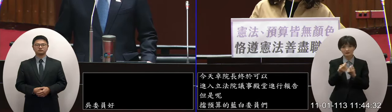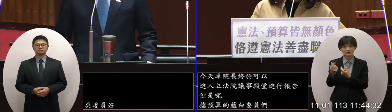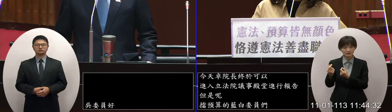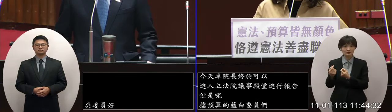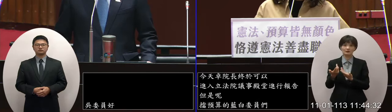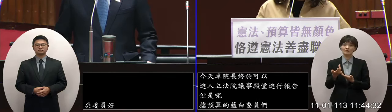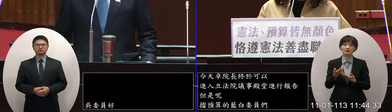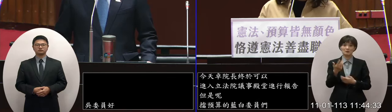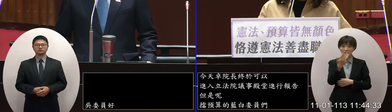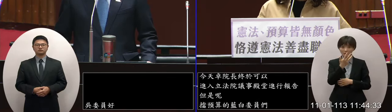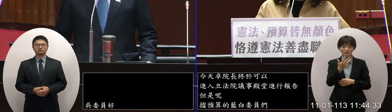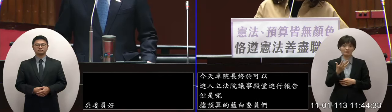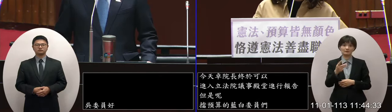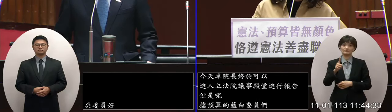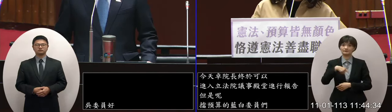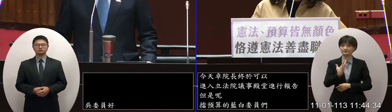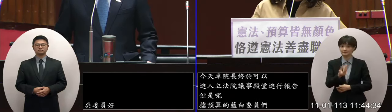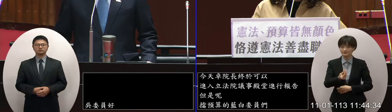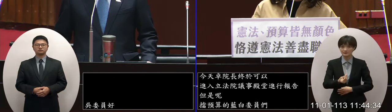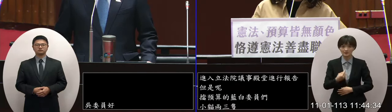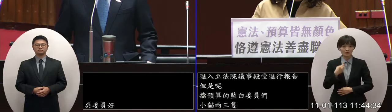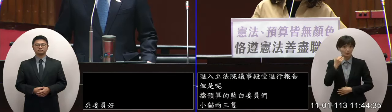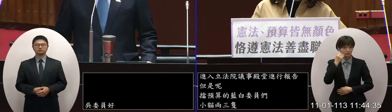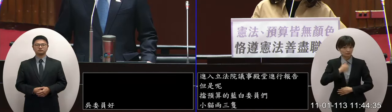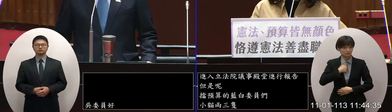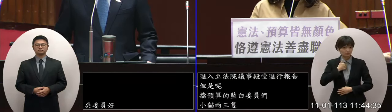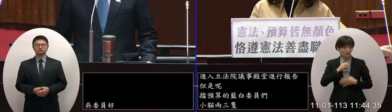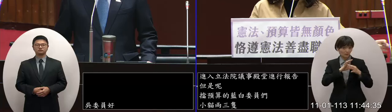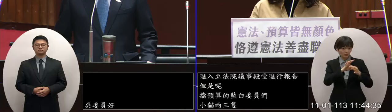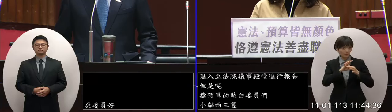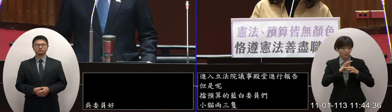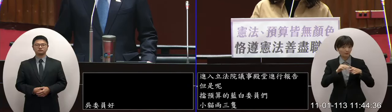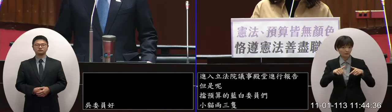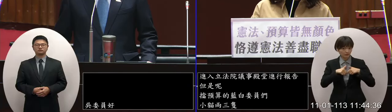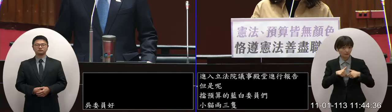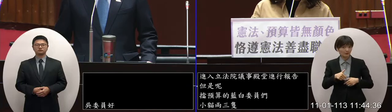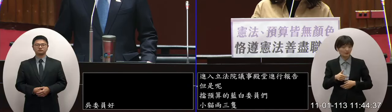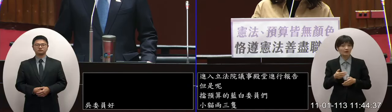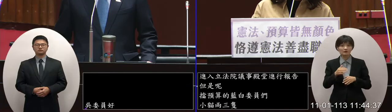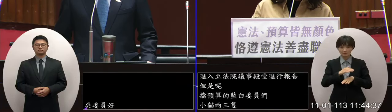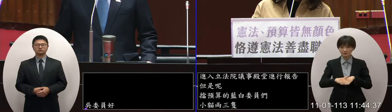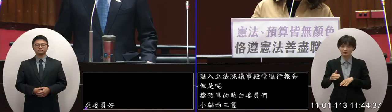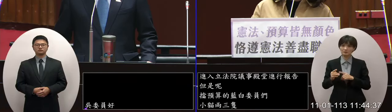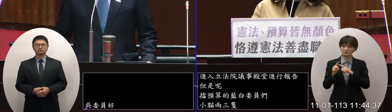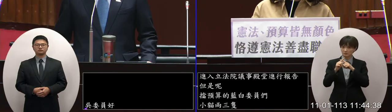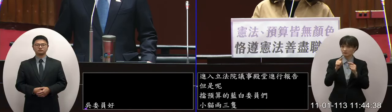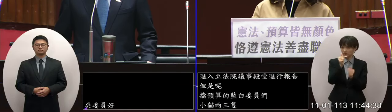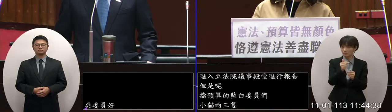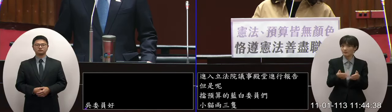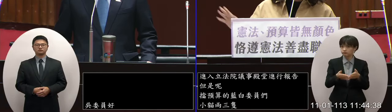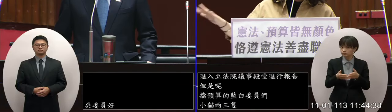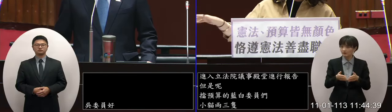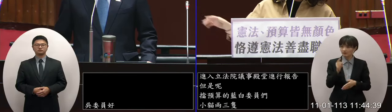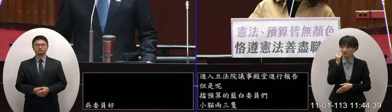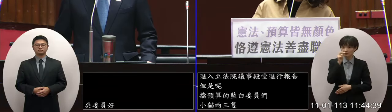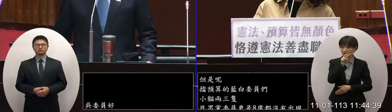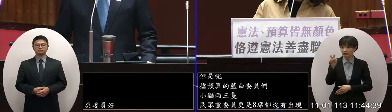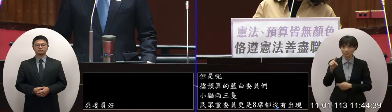真的关心总预算，就应当到场来参与跟聆听。我首先先表达我的遗憾